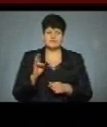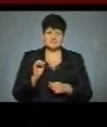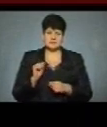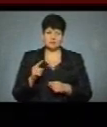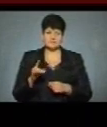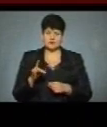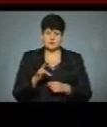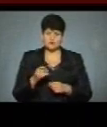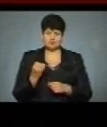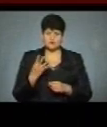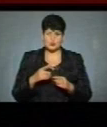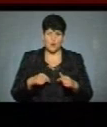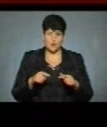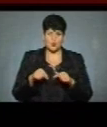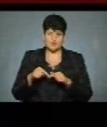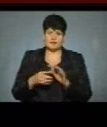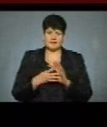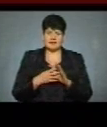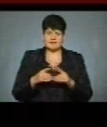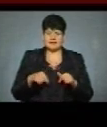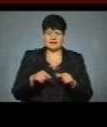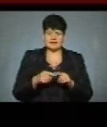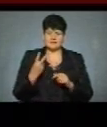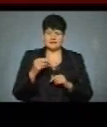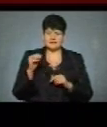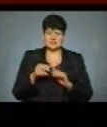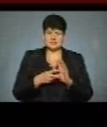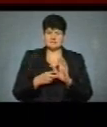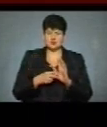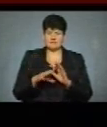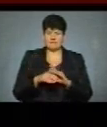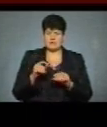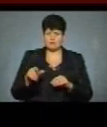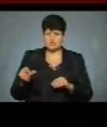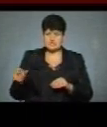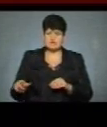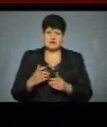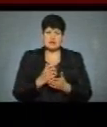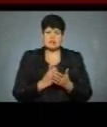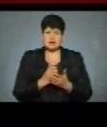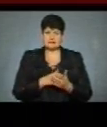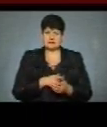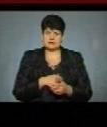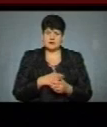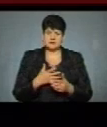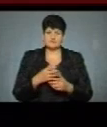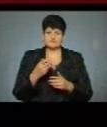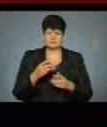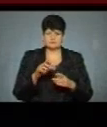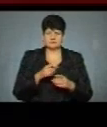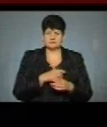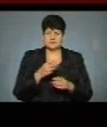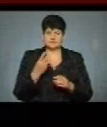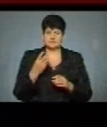району 14 округів, 9 дільниць, понад 2800 виборців. Кандидатів на голову громади троє осіб, на